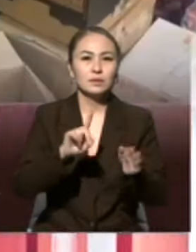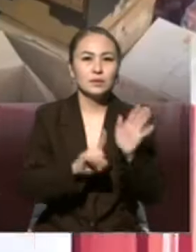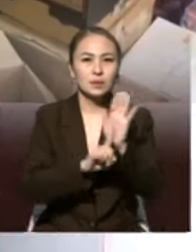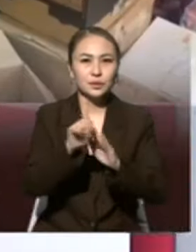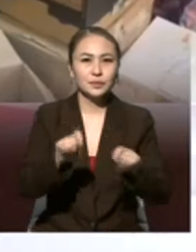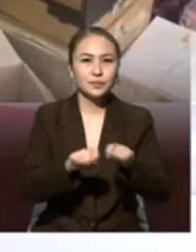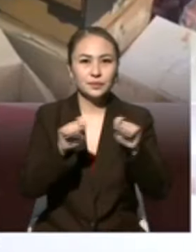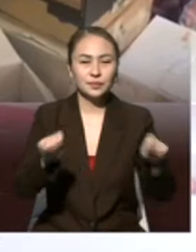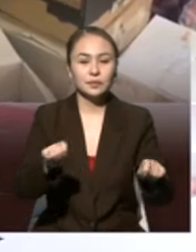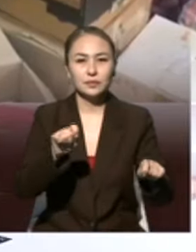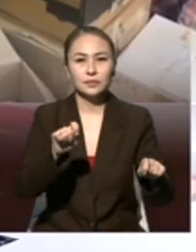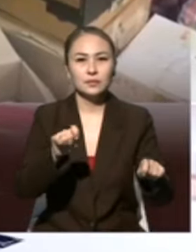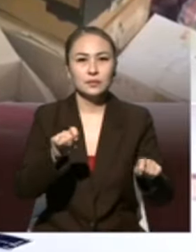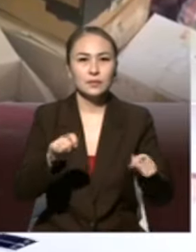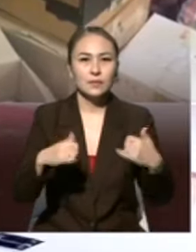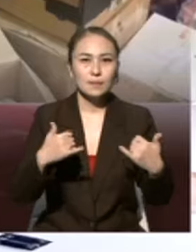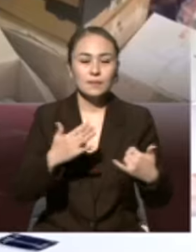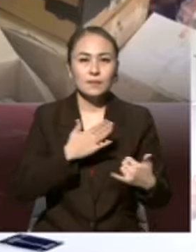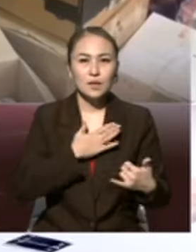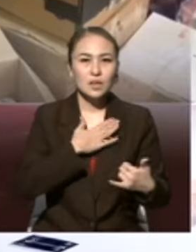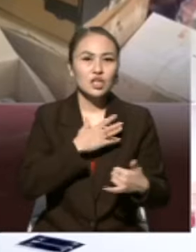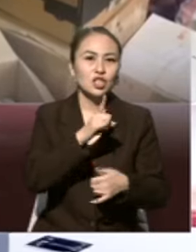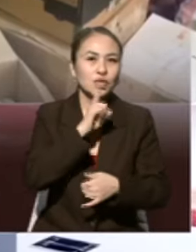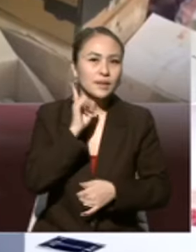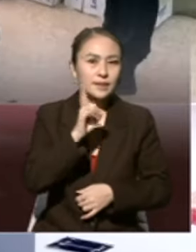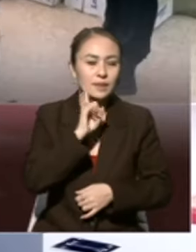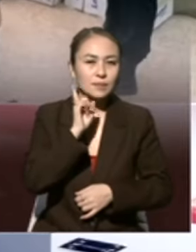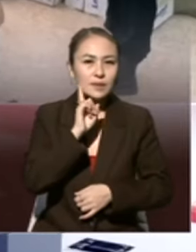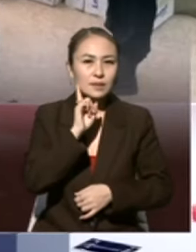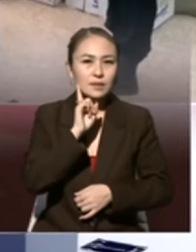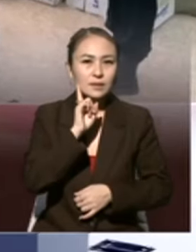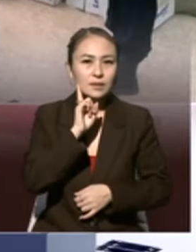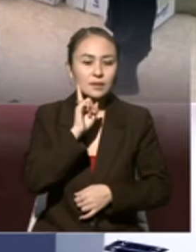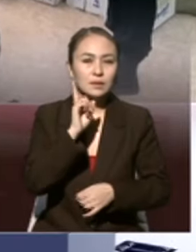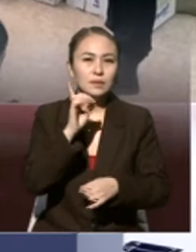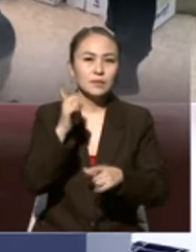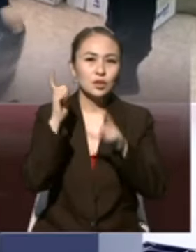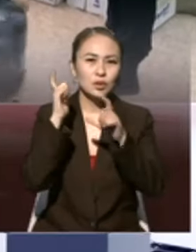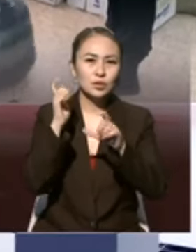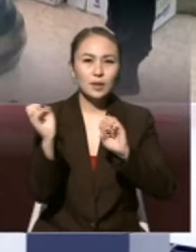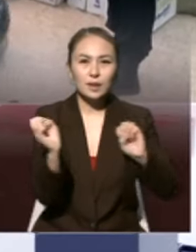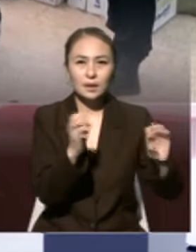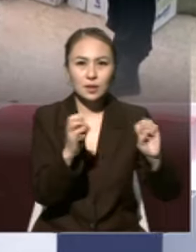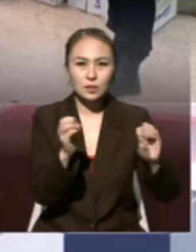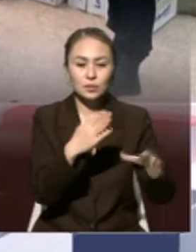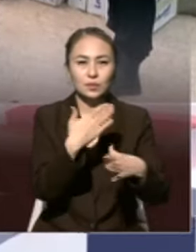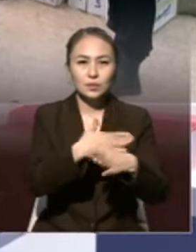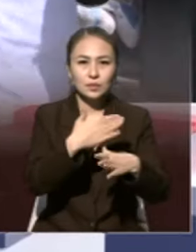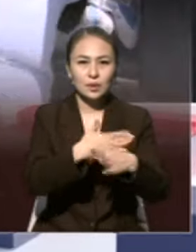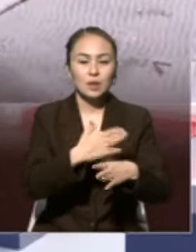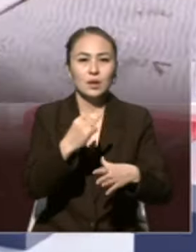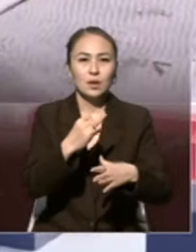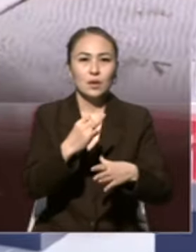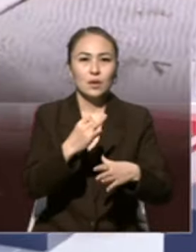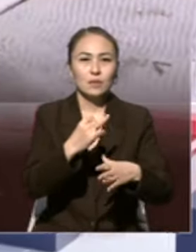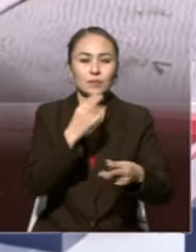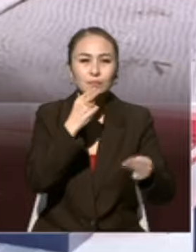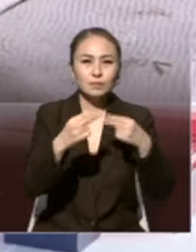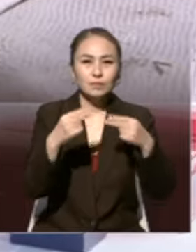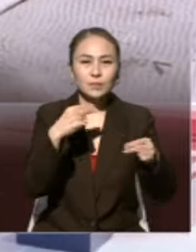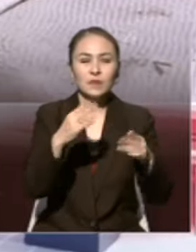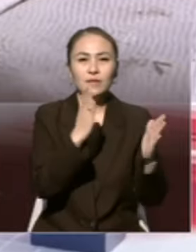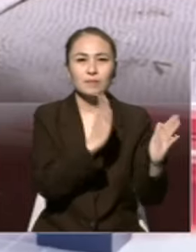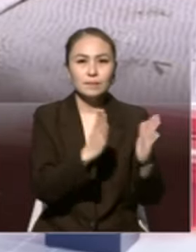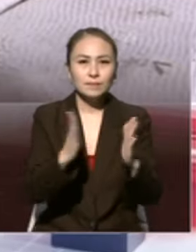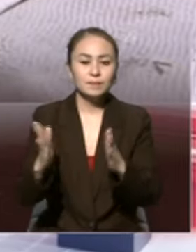Яғни біз осы жастарымыз мынау жүктерді тасу және де мынау гуманитарлық көмектерді реттеу